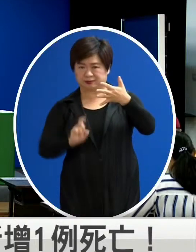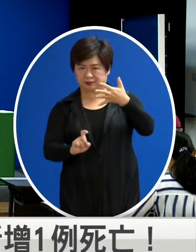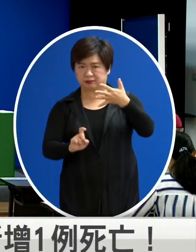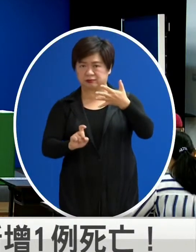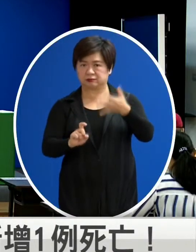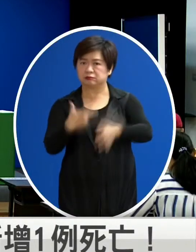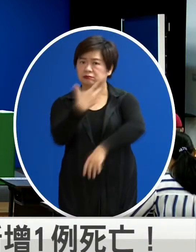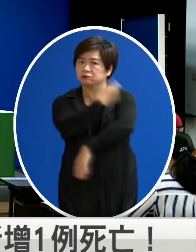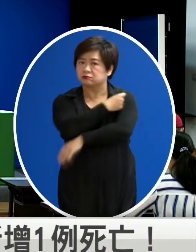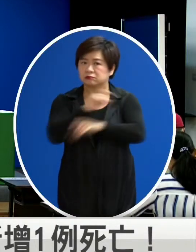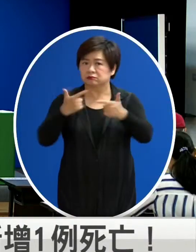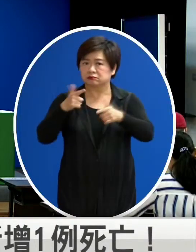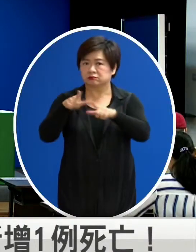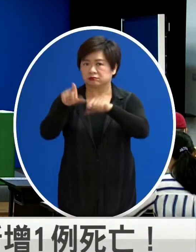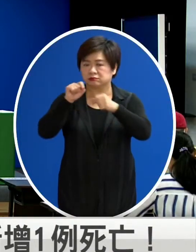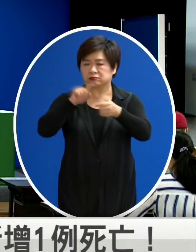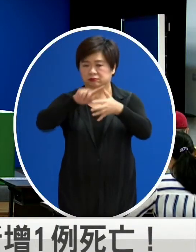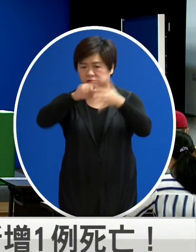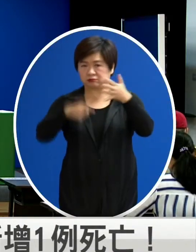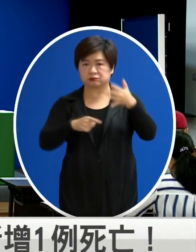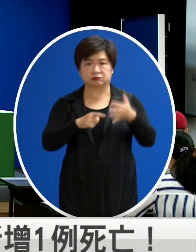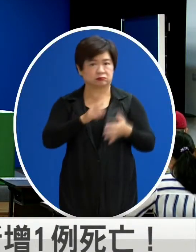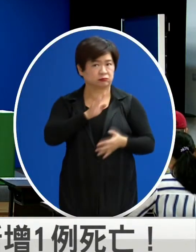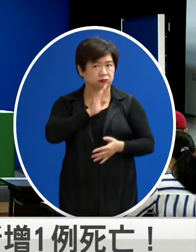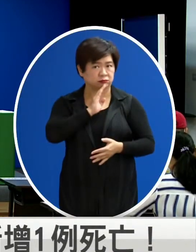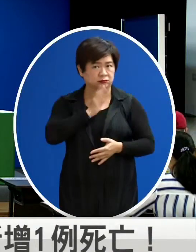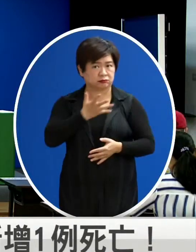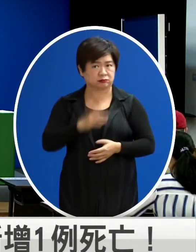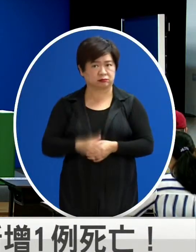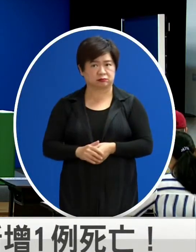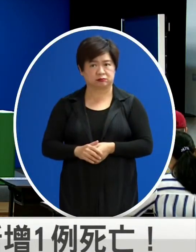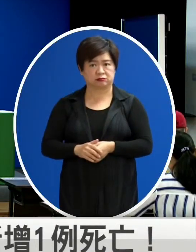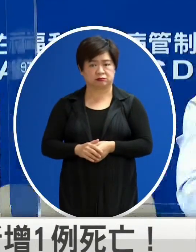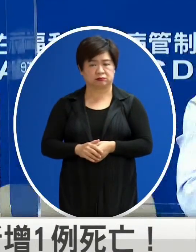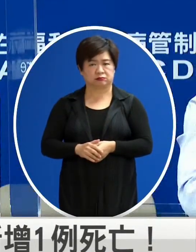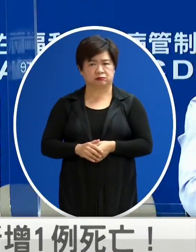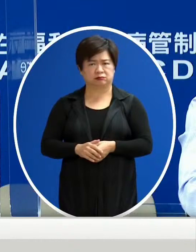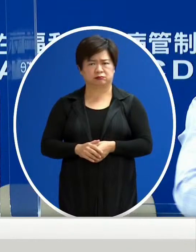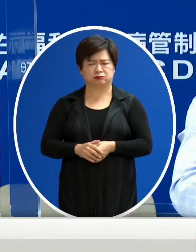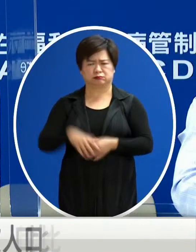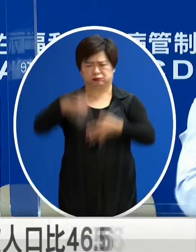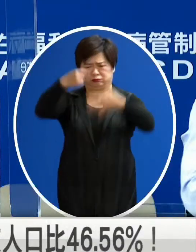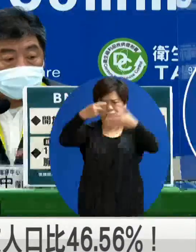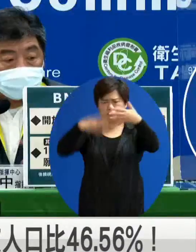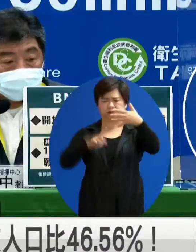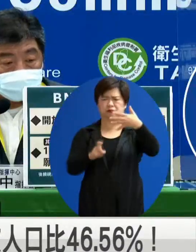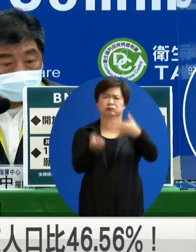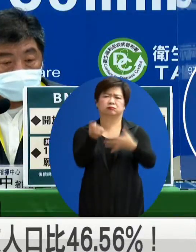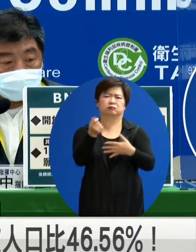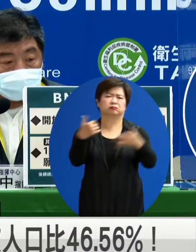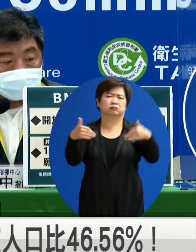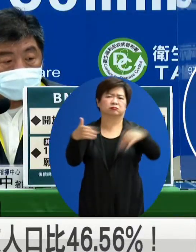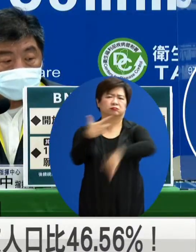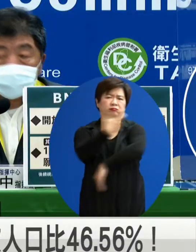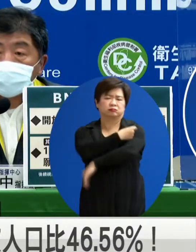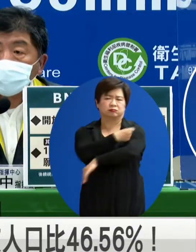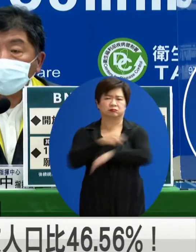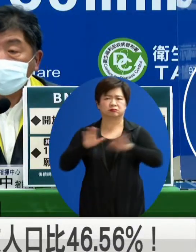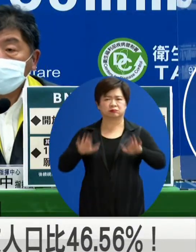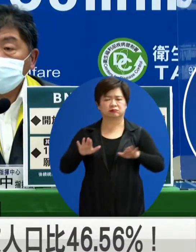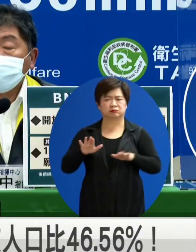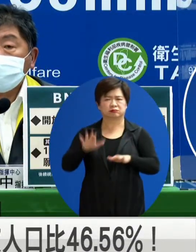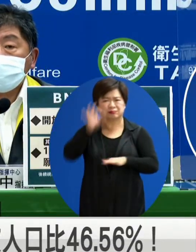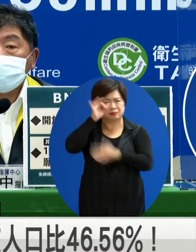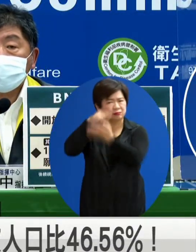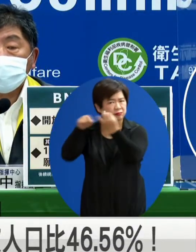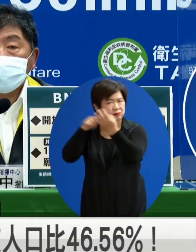来打了吗？是不是这个规划的政策上有点改变？ 1到10类的人很少了，不过我们现在目前来讲，先根据